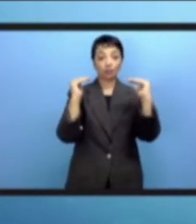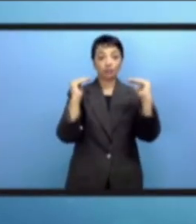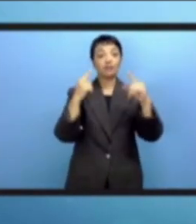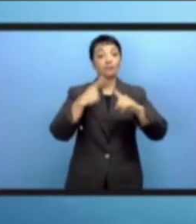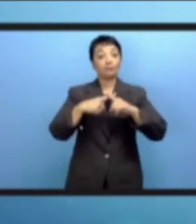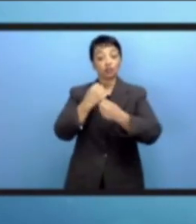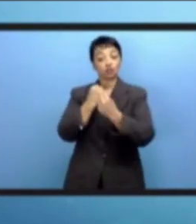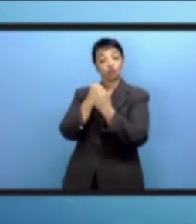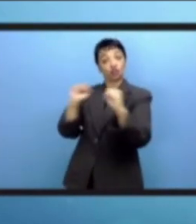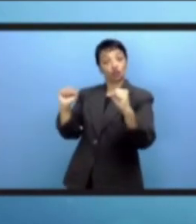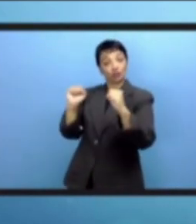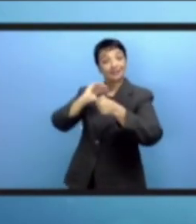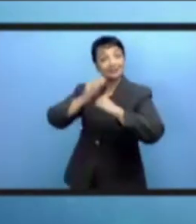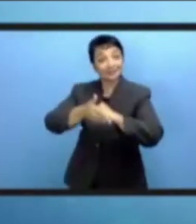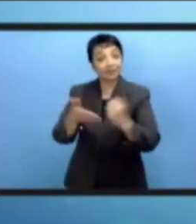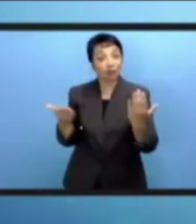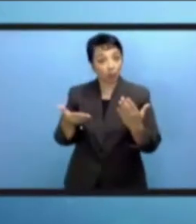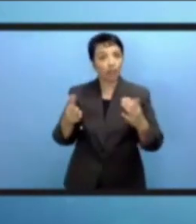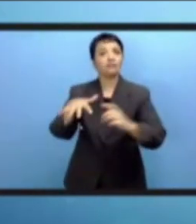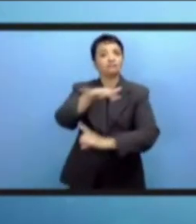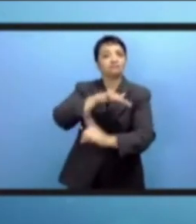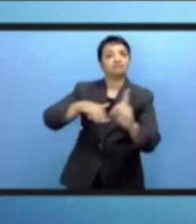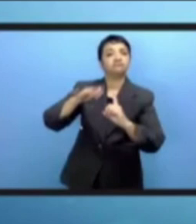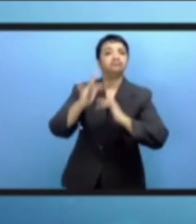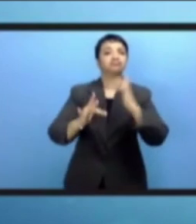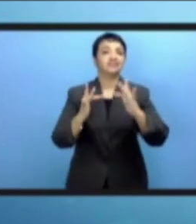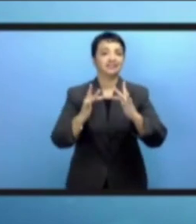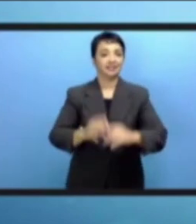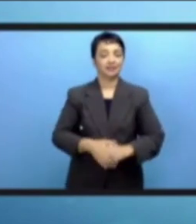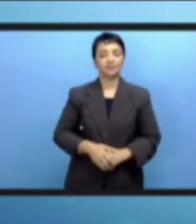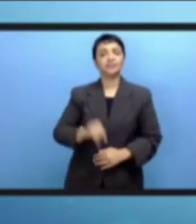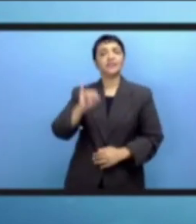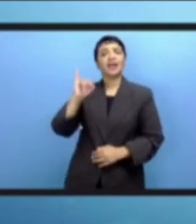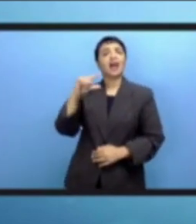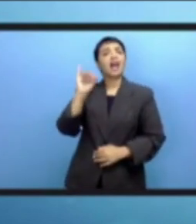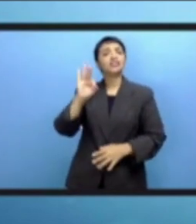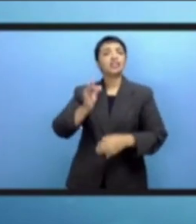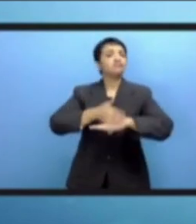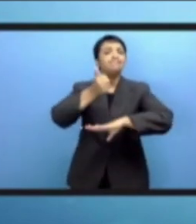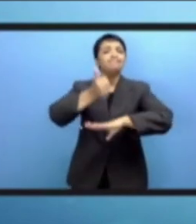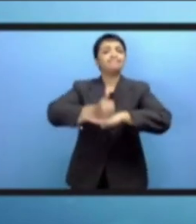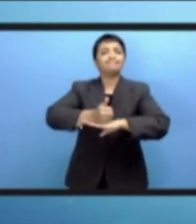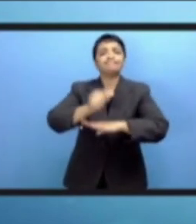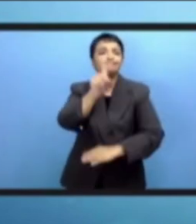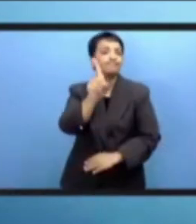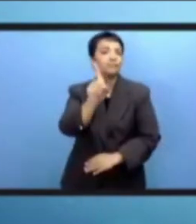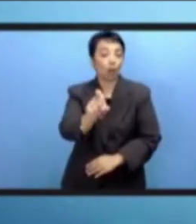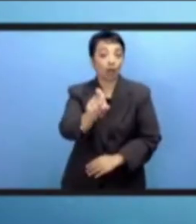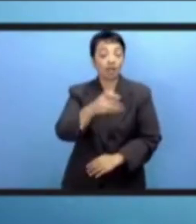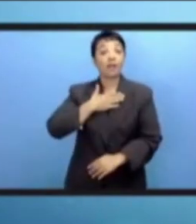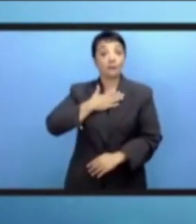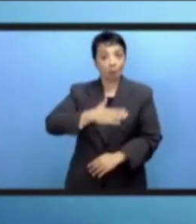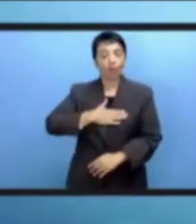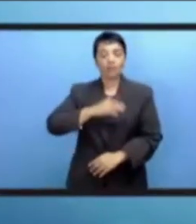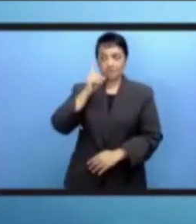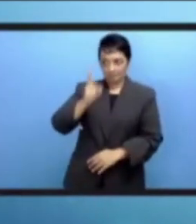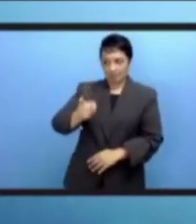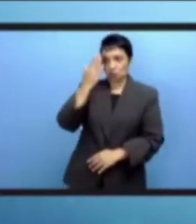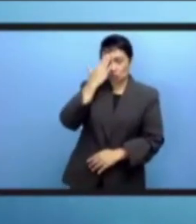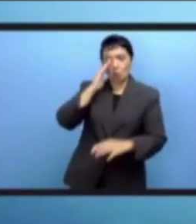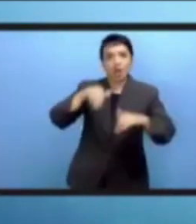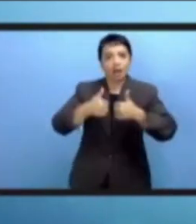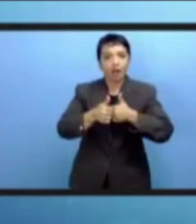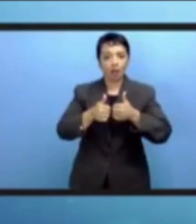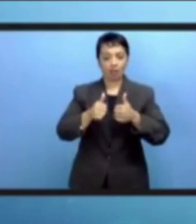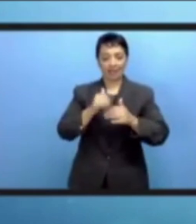поэтому очень важно обеспечить равные права и безопасность в киберпространстве. Мы будем